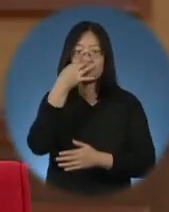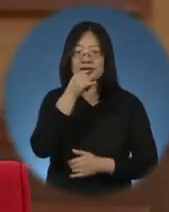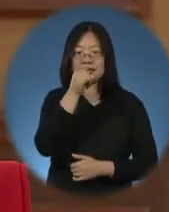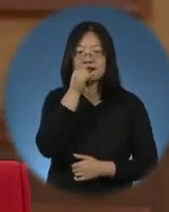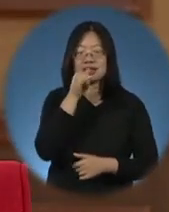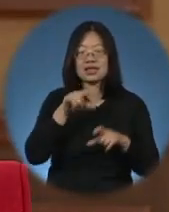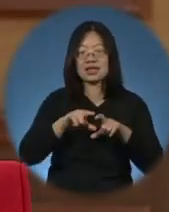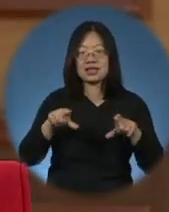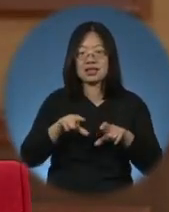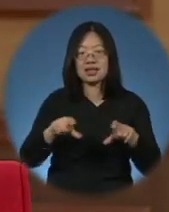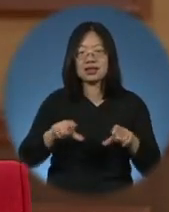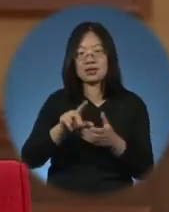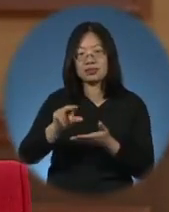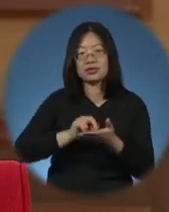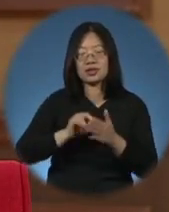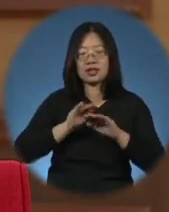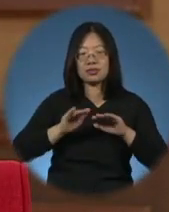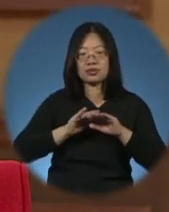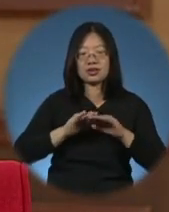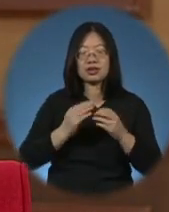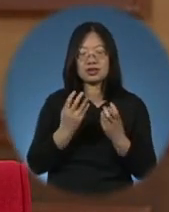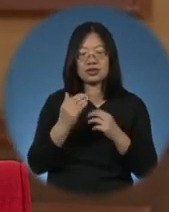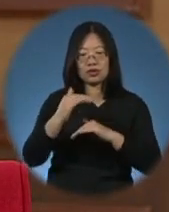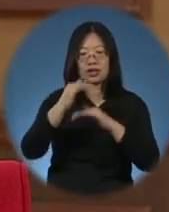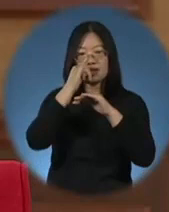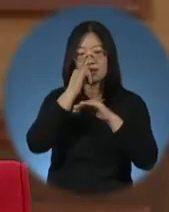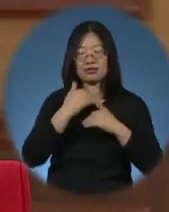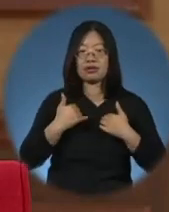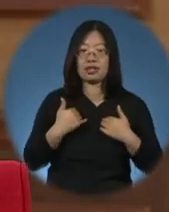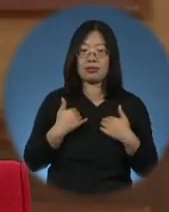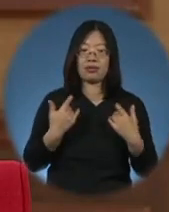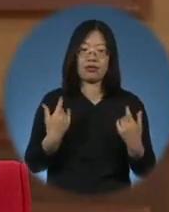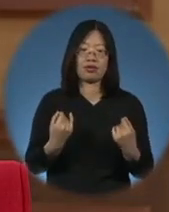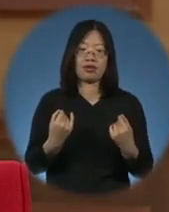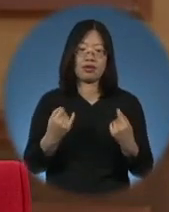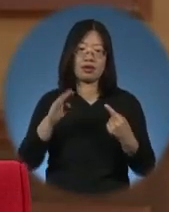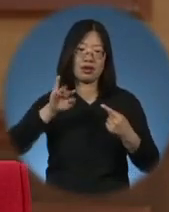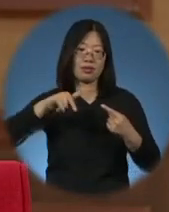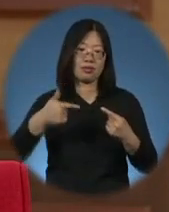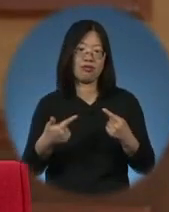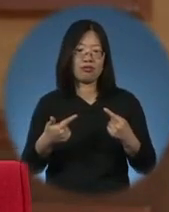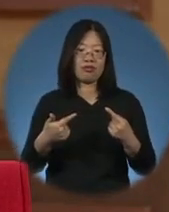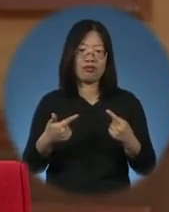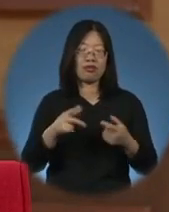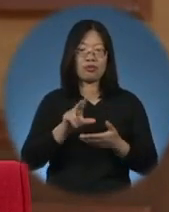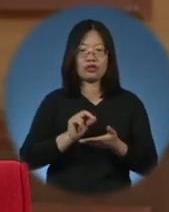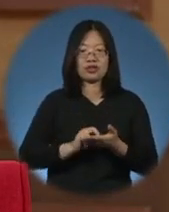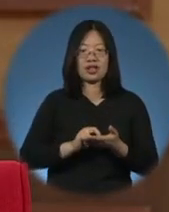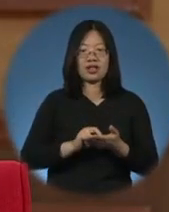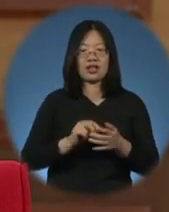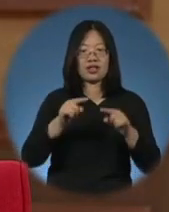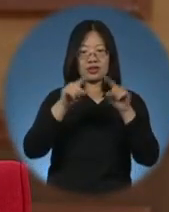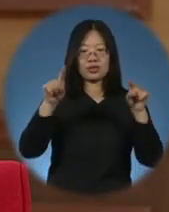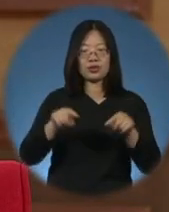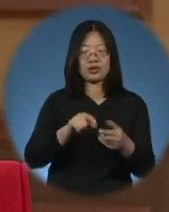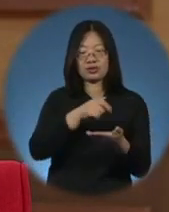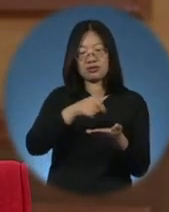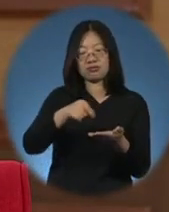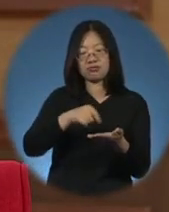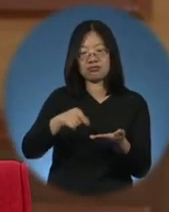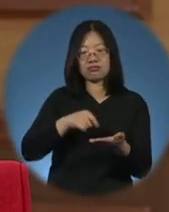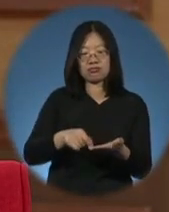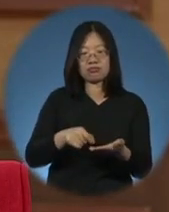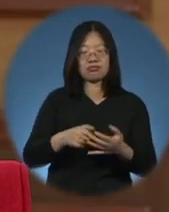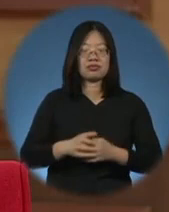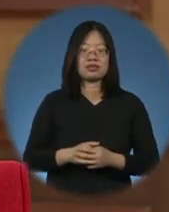흥미로운 일반적인 문제 풀이 과정이 있는데요. 아주 재밌습니다. 1번. 1번. 문제를 종이에 쓴다.